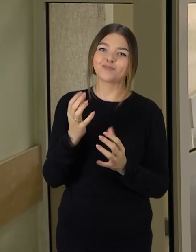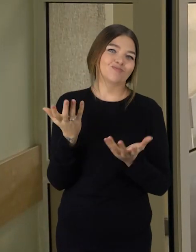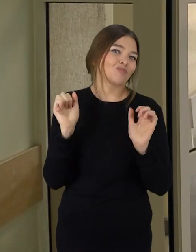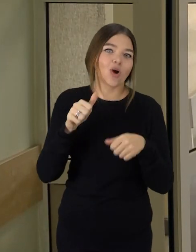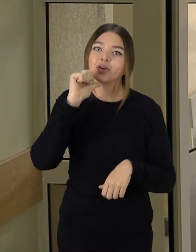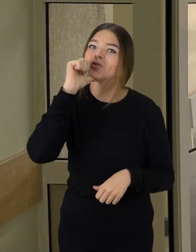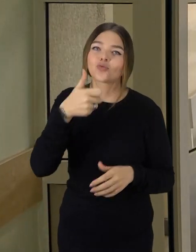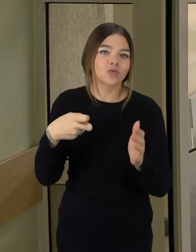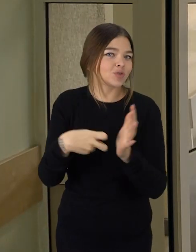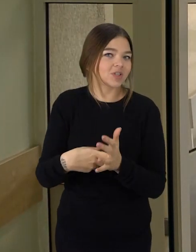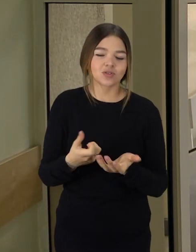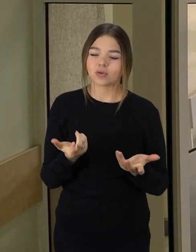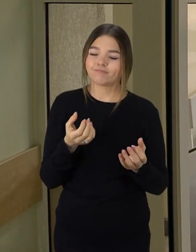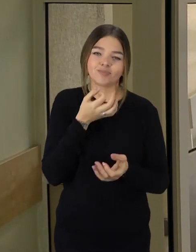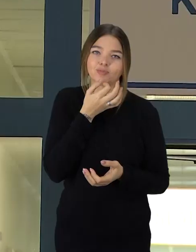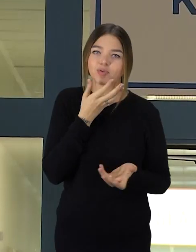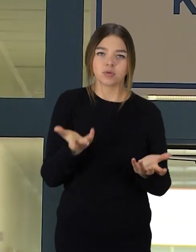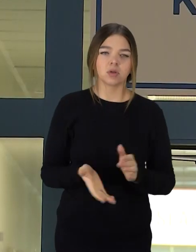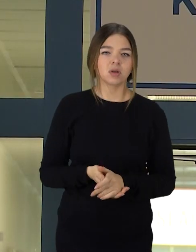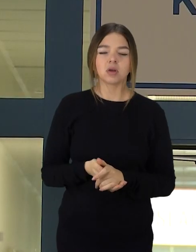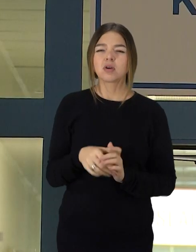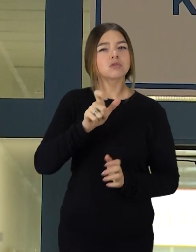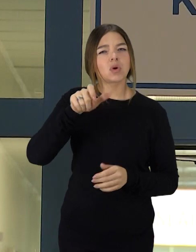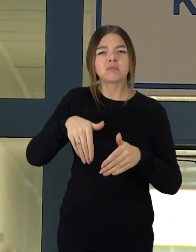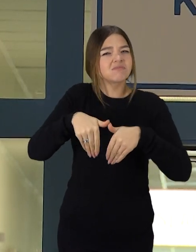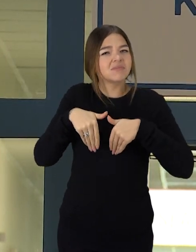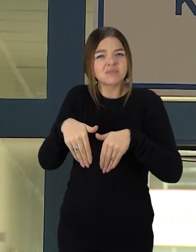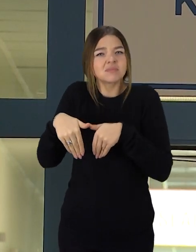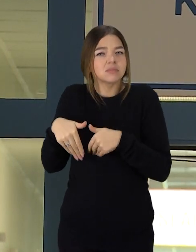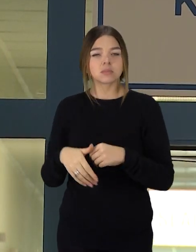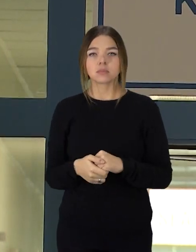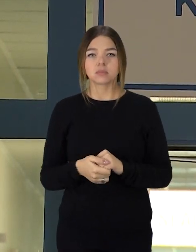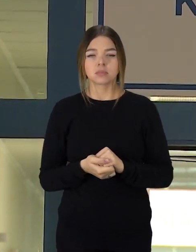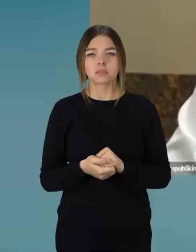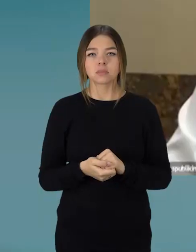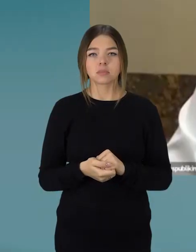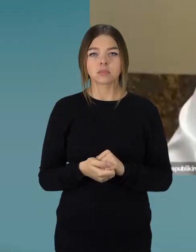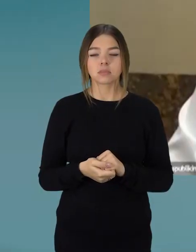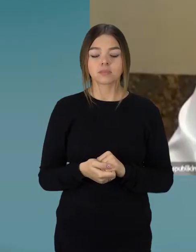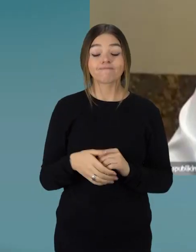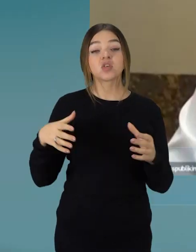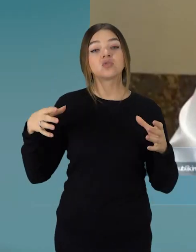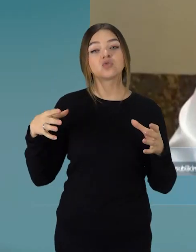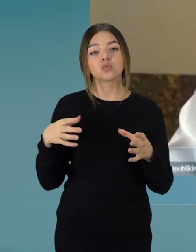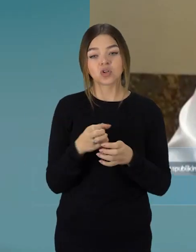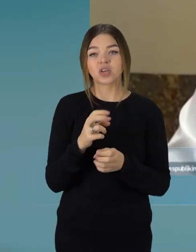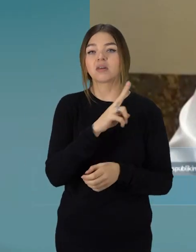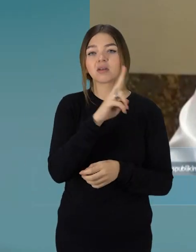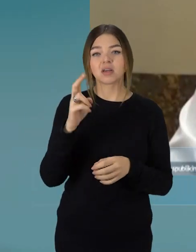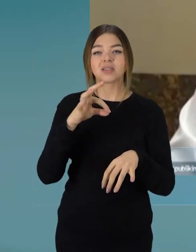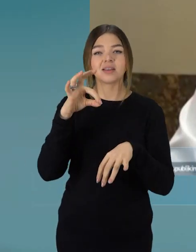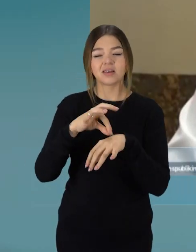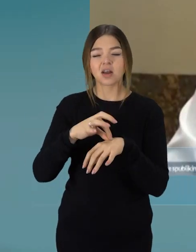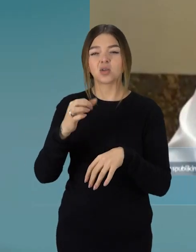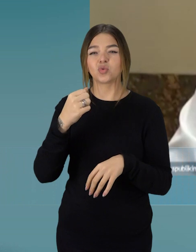pacientų renkas ir paširdies lygų specialistus bei kitus gydytojus. Žinoma, sumažėjimas pacientų, kurie yra sergantis kitokiamis